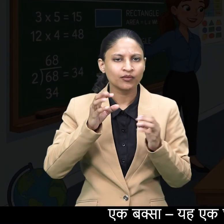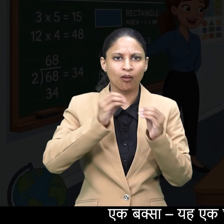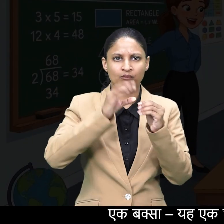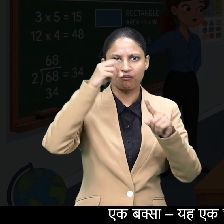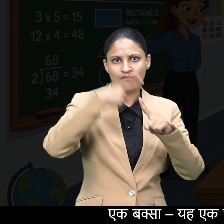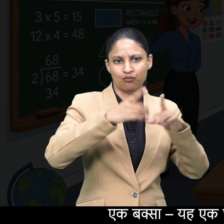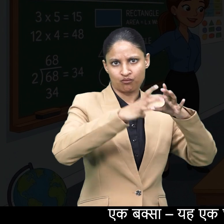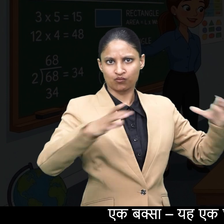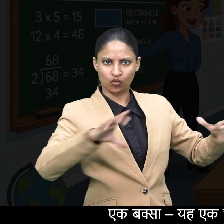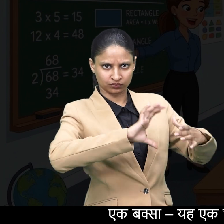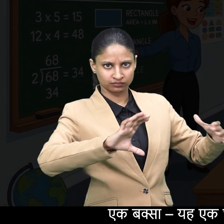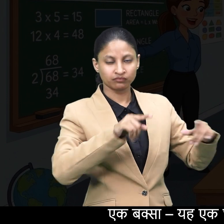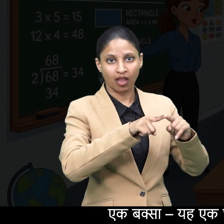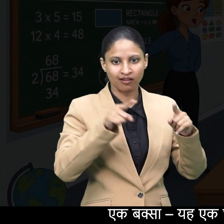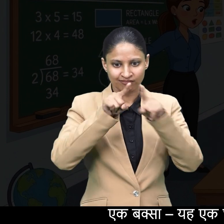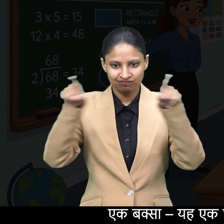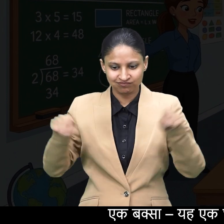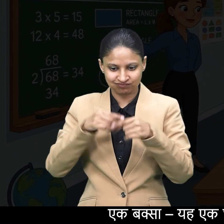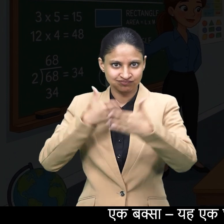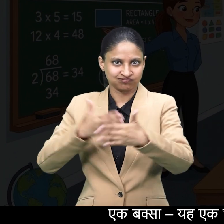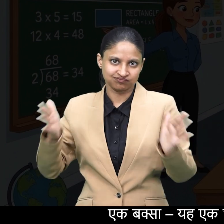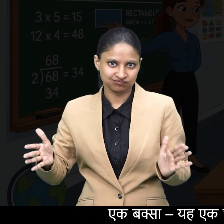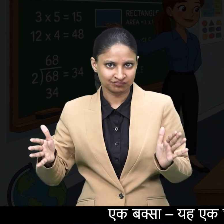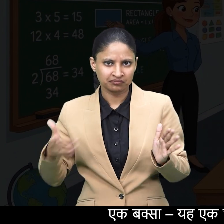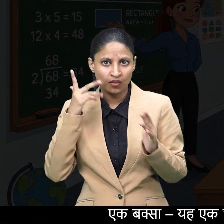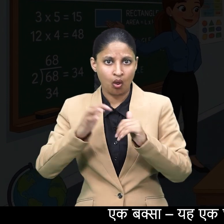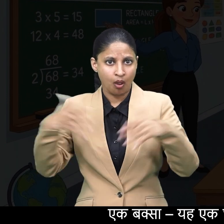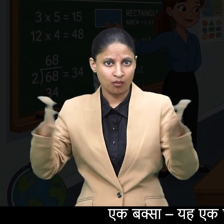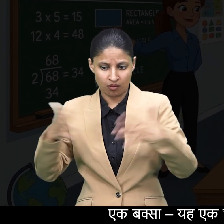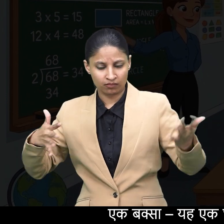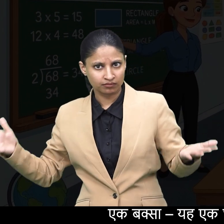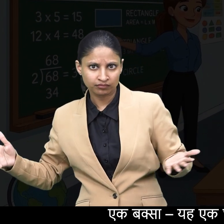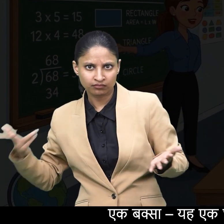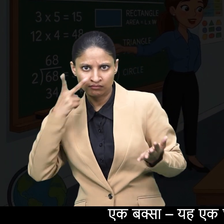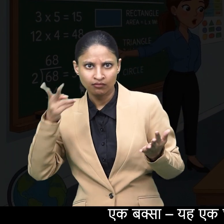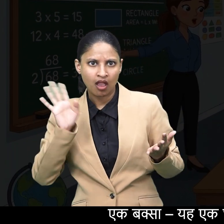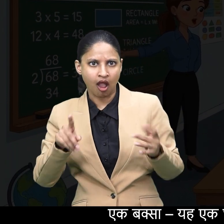एक बक्सा, यह एक घनाभ है जो आयतों और वर्गों में खुलता है।